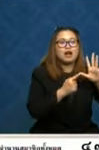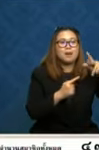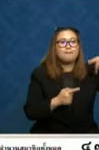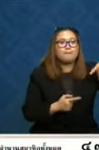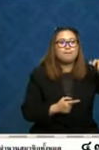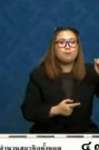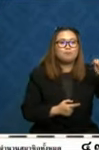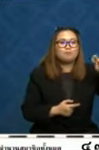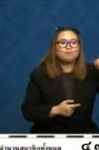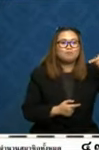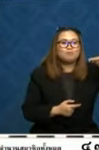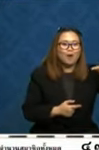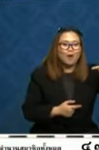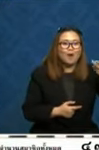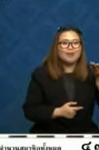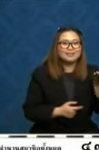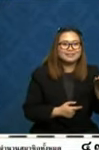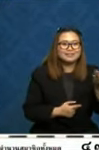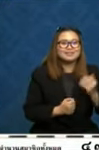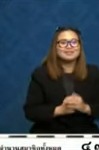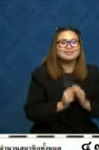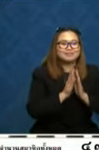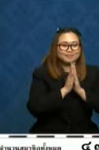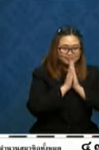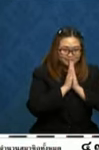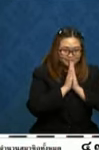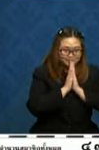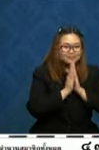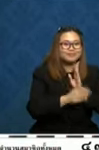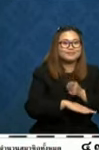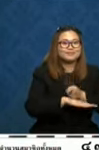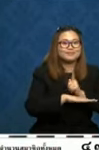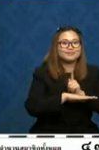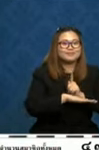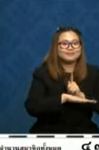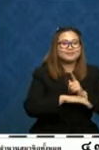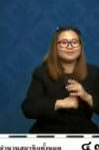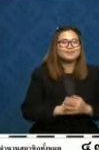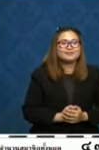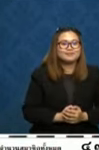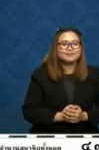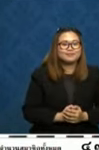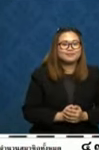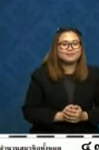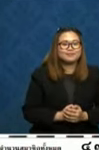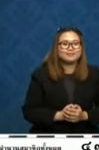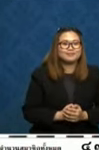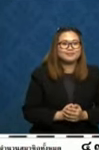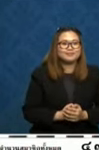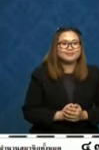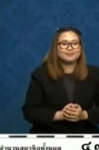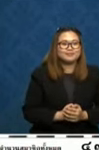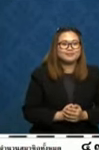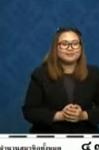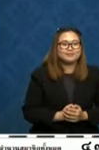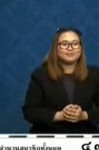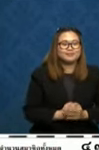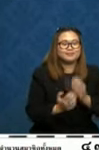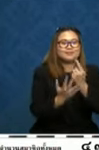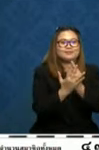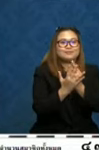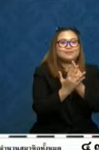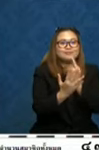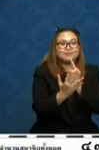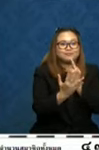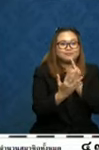ครับ กราบเรียนท่านประธานสภาผู้แทนราษฎรที่เคารพครับผมคำพองเทพาคำผู้แทนราษฎรภาคประชาชน